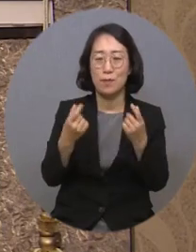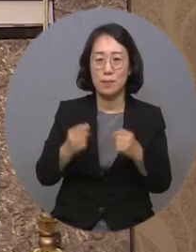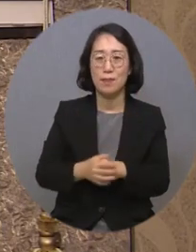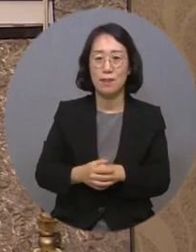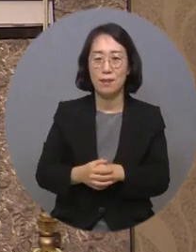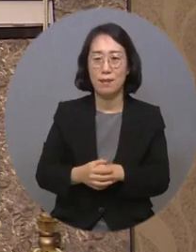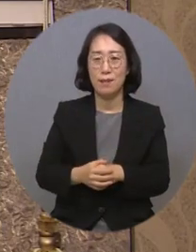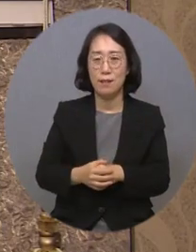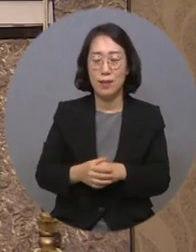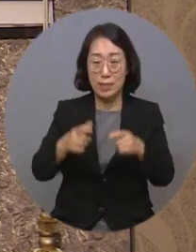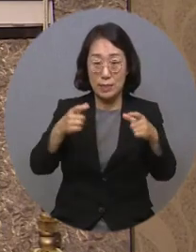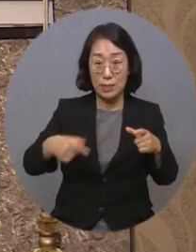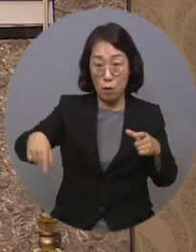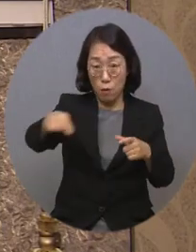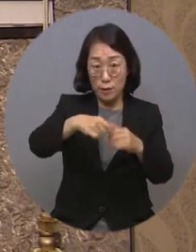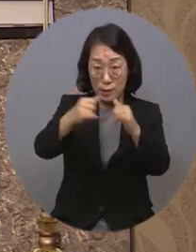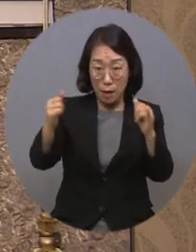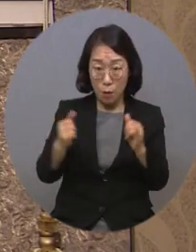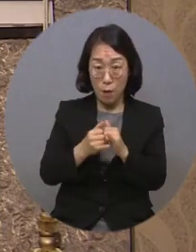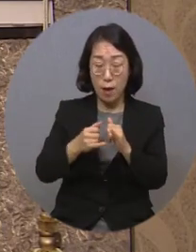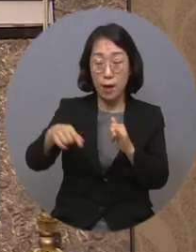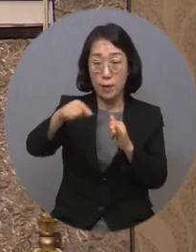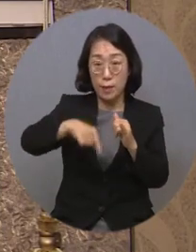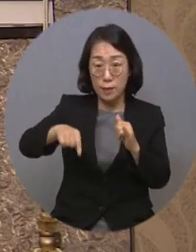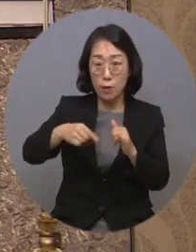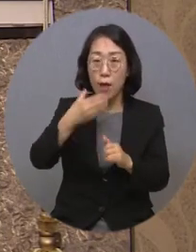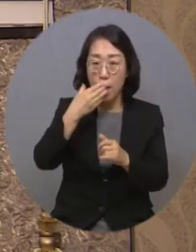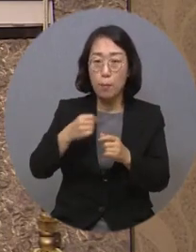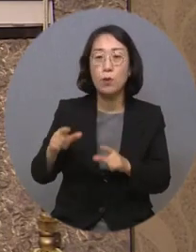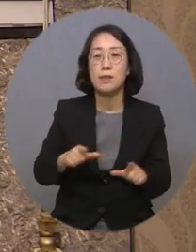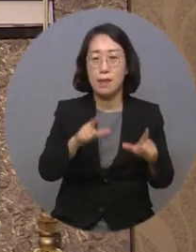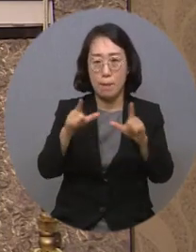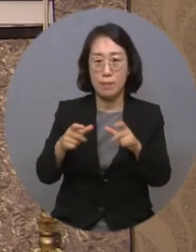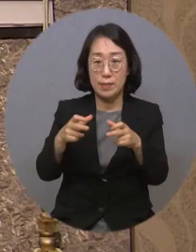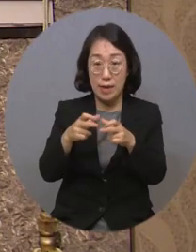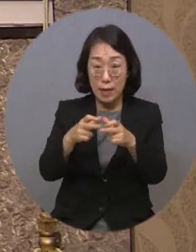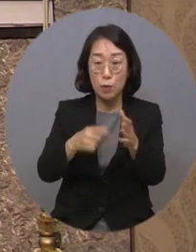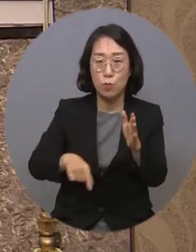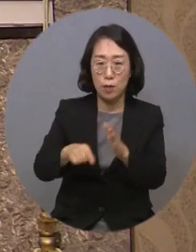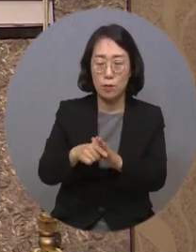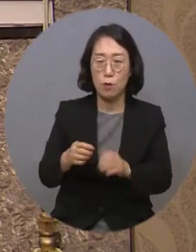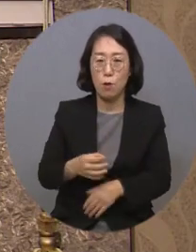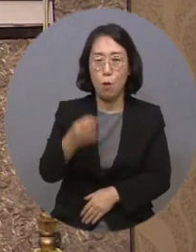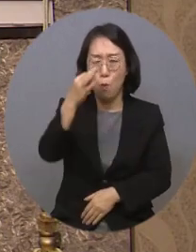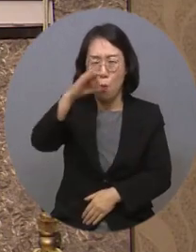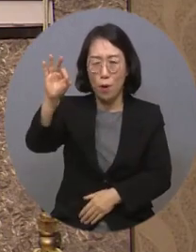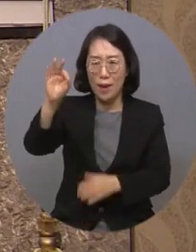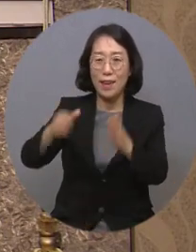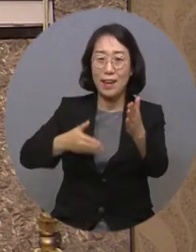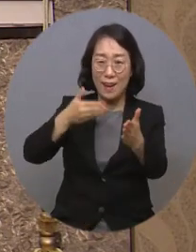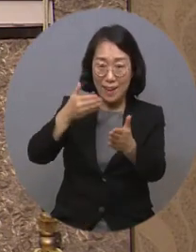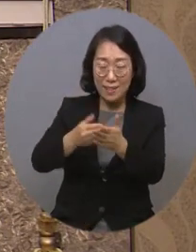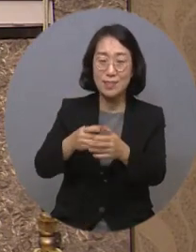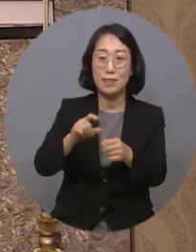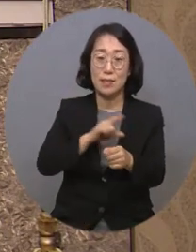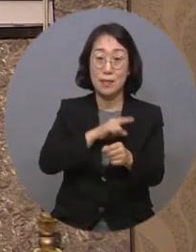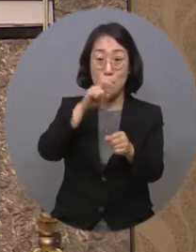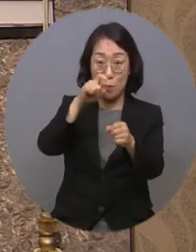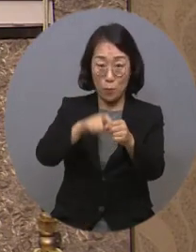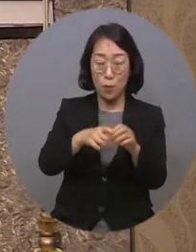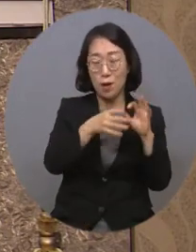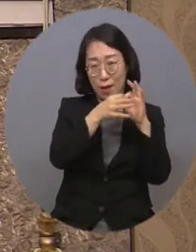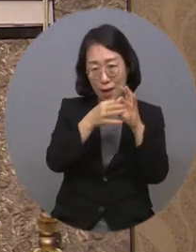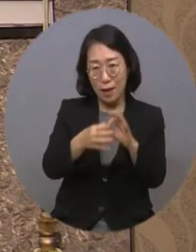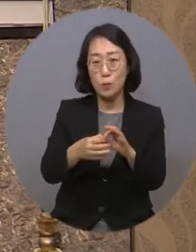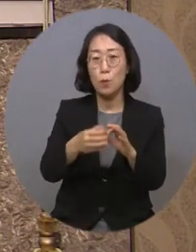그 지역사회 내에서 우리 장애인들이 행복한 삶을 살 수 있도록, 또 농촌 장애인이 오케이 할 때까지라는 그런 슬로건으로 열심히